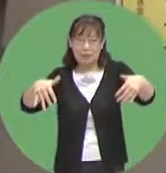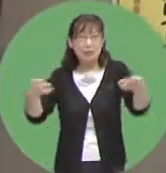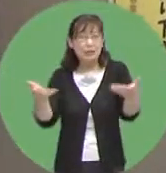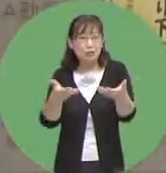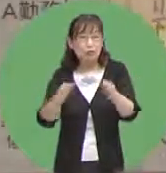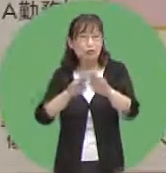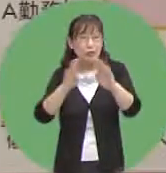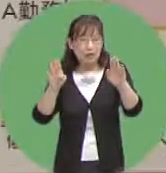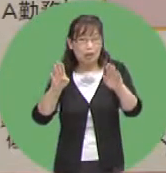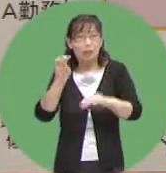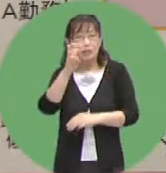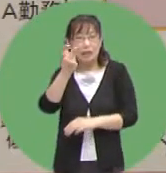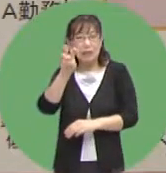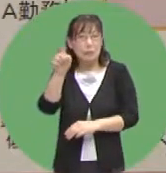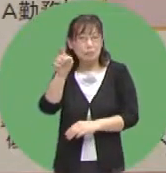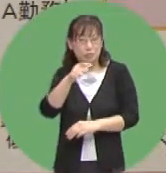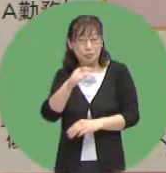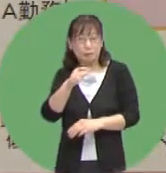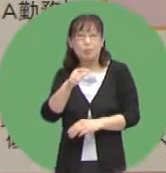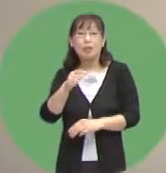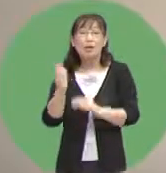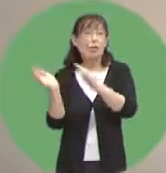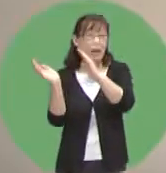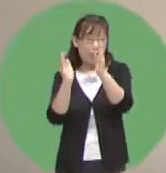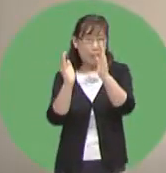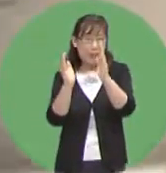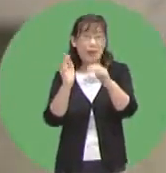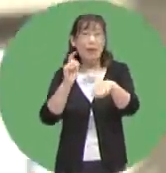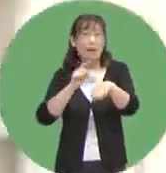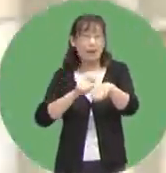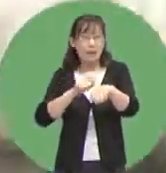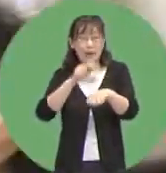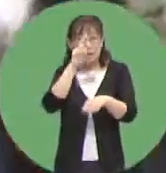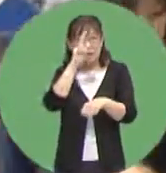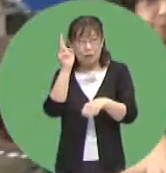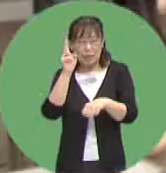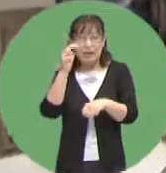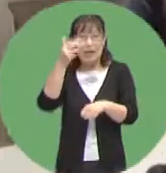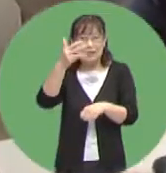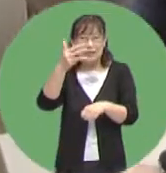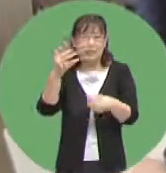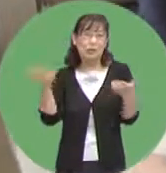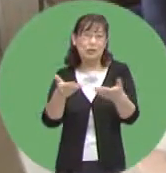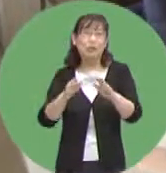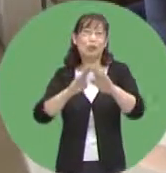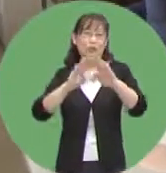を30分早め、午前8時から業務を開始します。